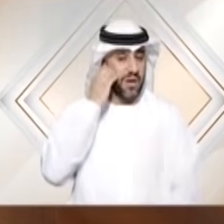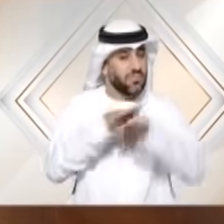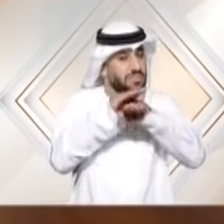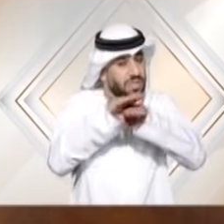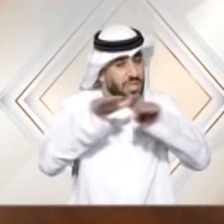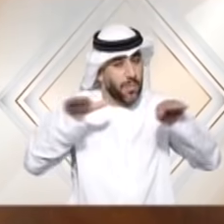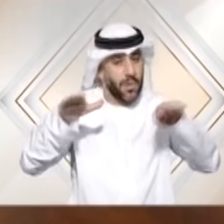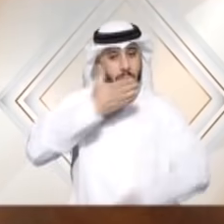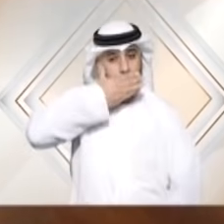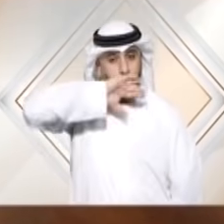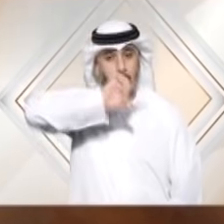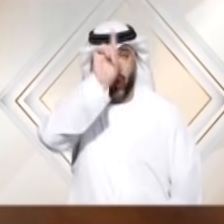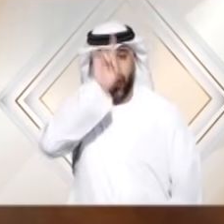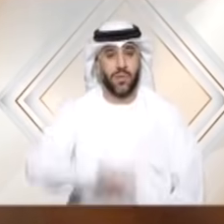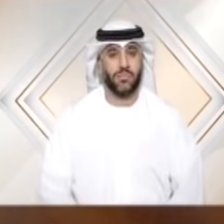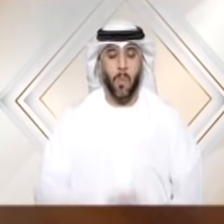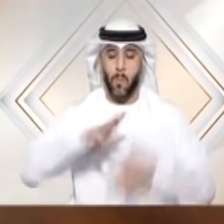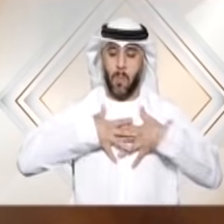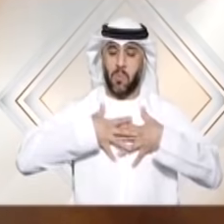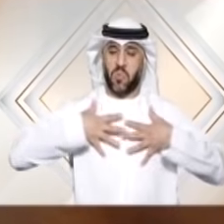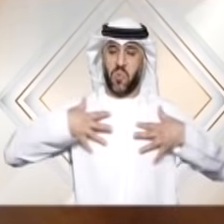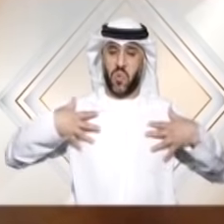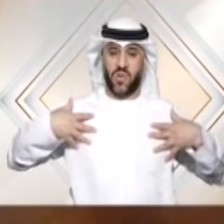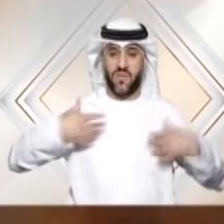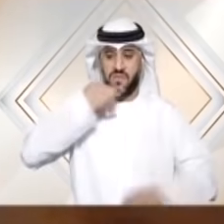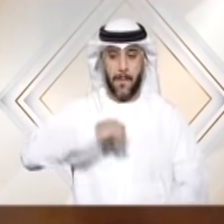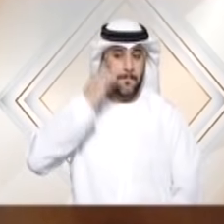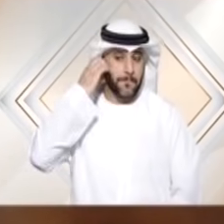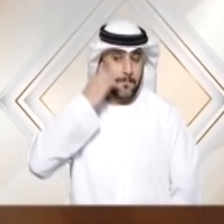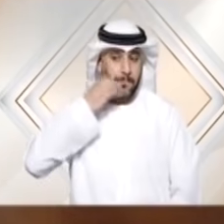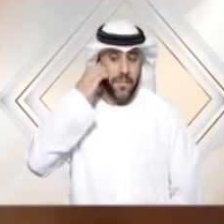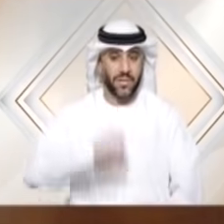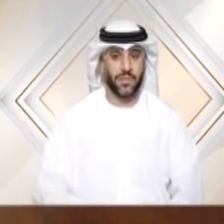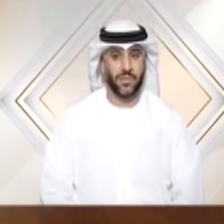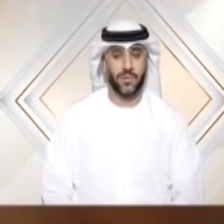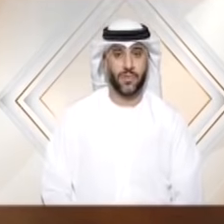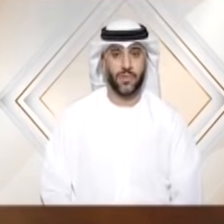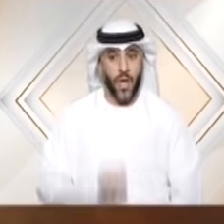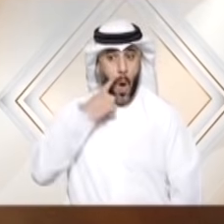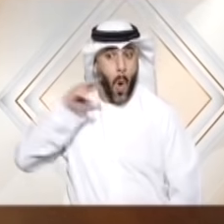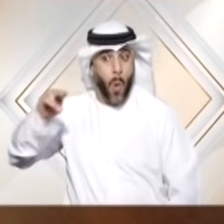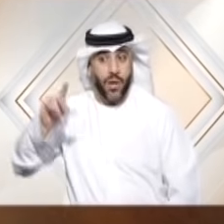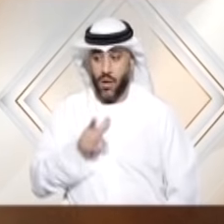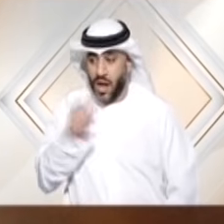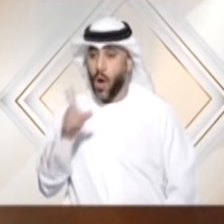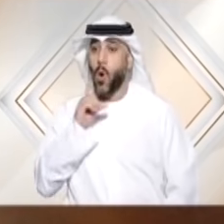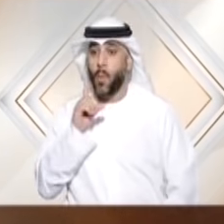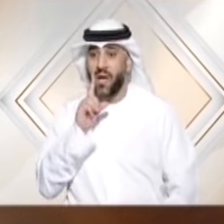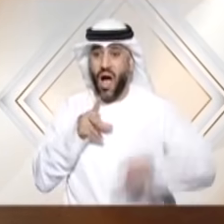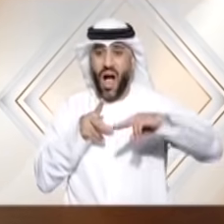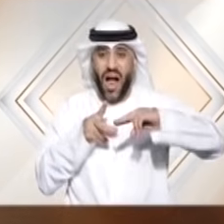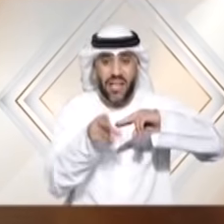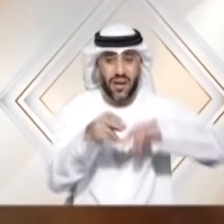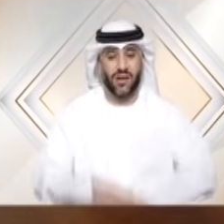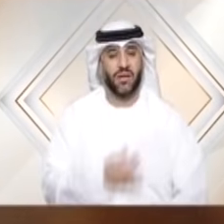أمان. وعشت حياتي. في البداية أخوي خلى أمي تقاطعني وما تكلمني أبدا. أنا ضليت على